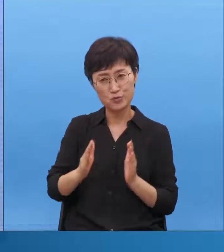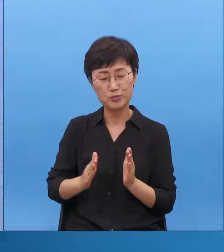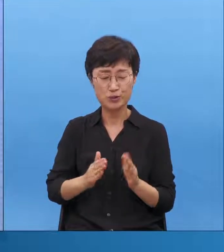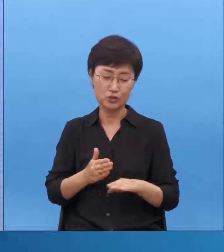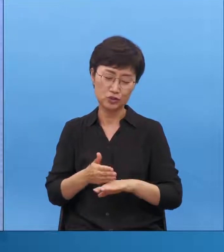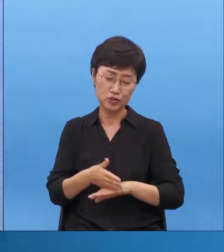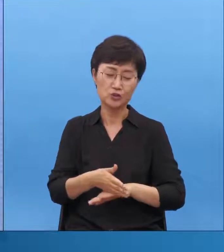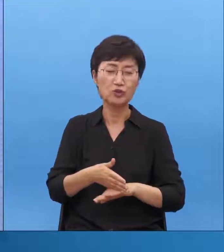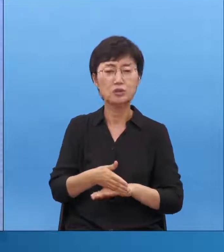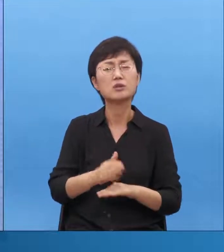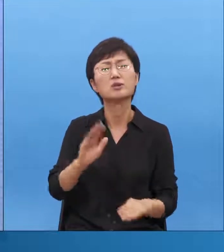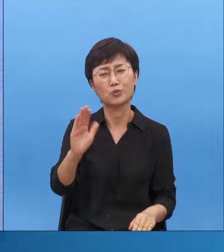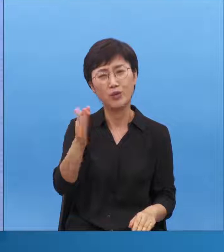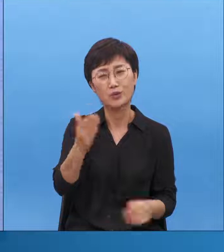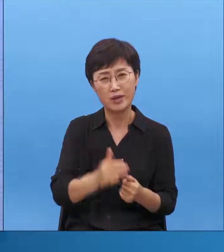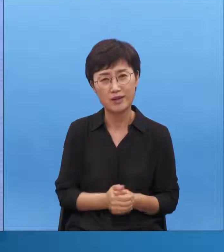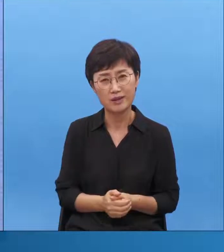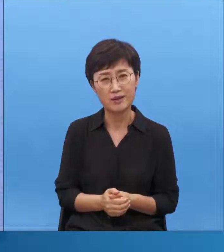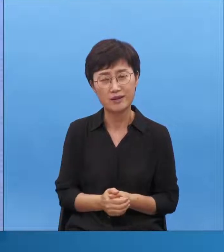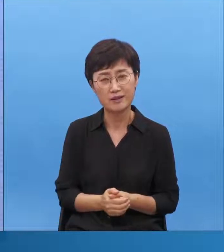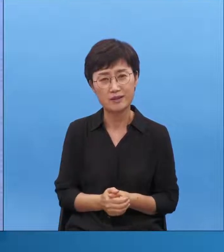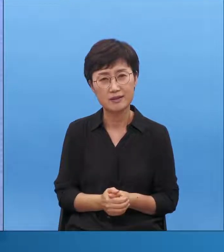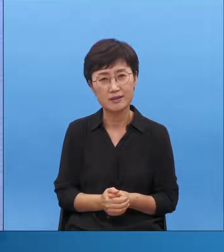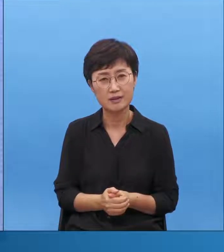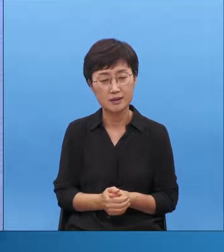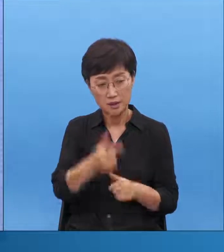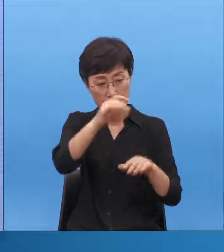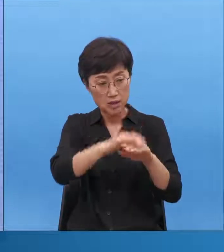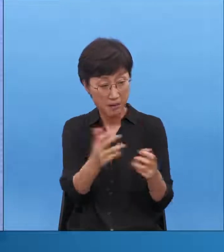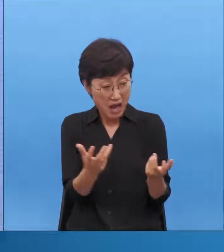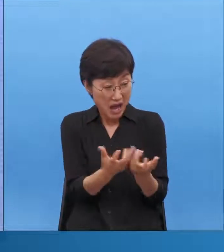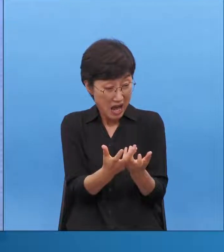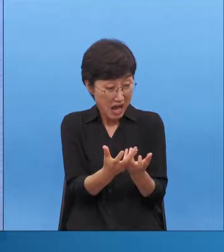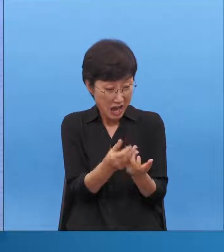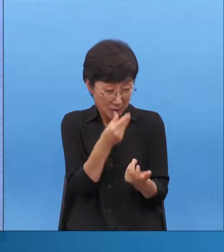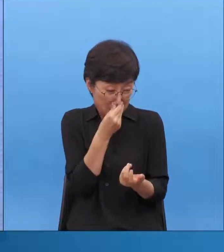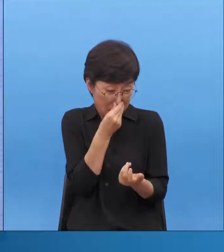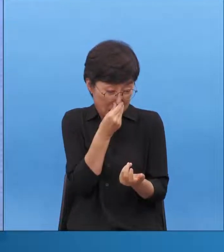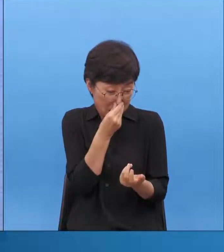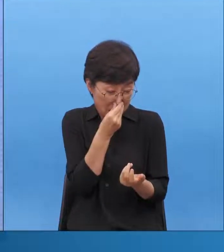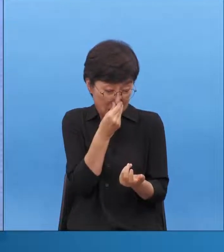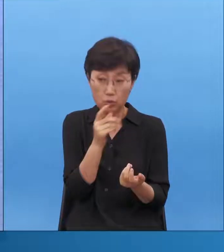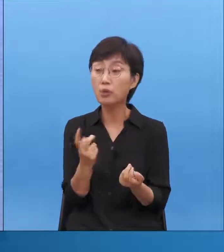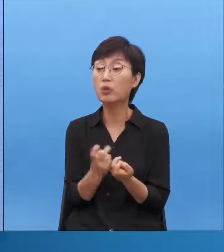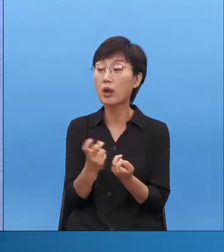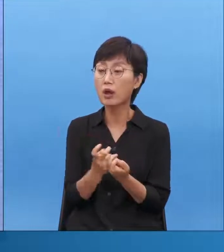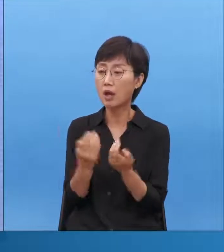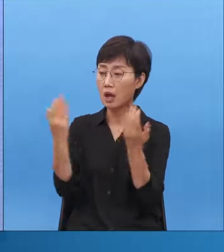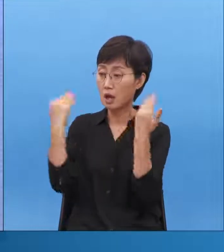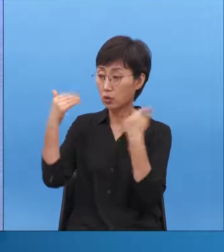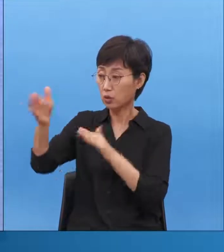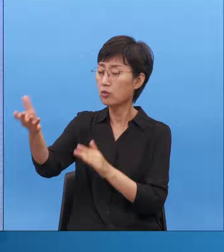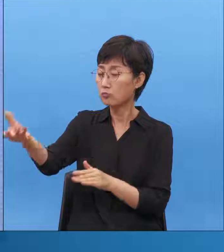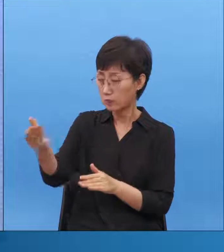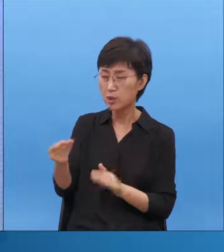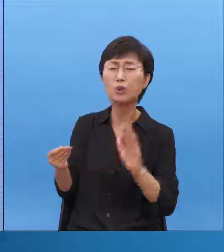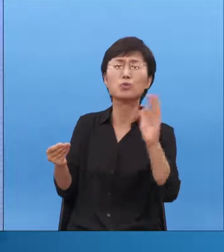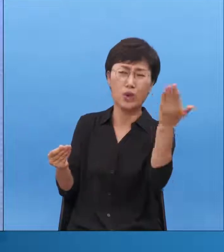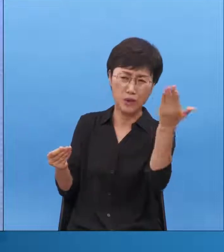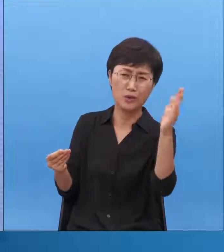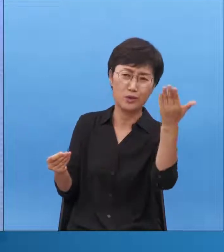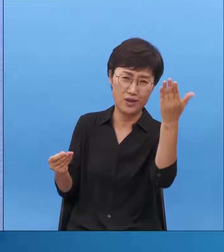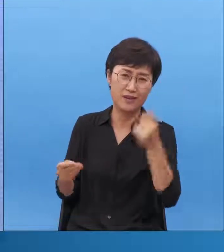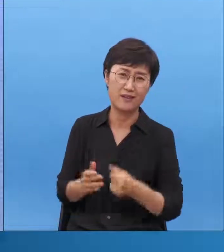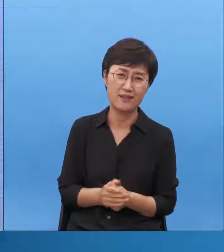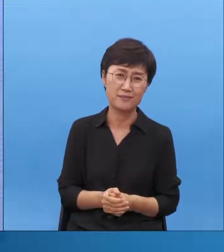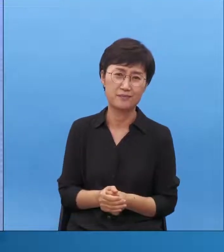없다. 학교 빌리는 양 그럼 땅바닥에서 하면 돼요. Now, is there no place to give worship? Then just find a plot of land and just do it on the ground.